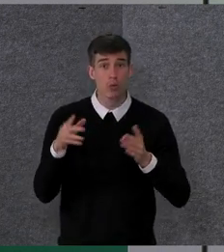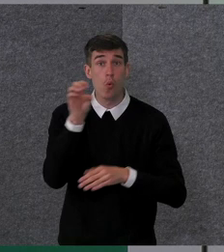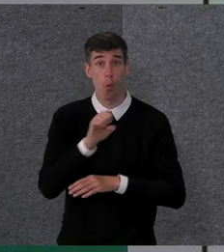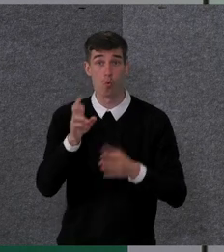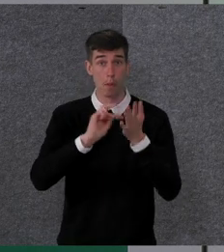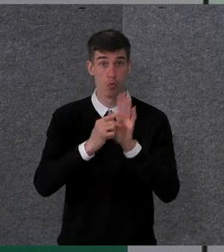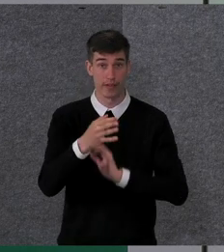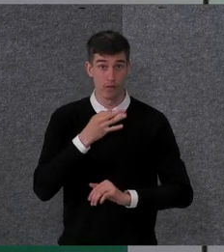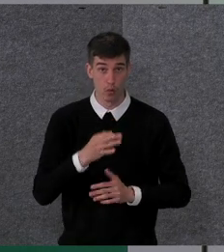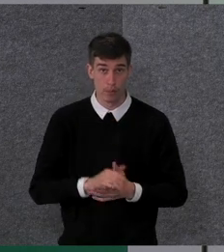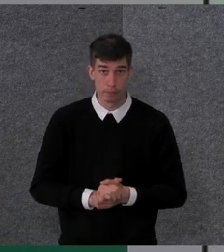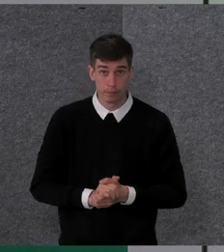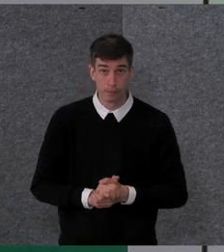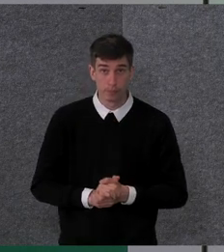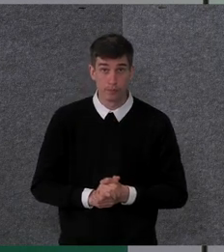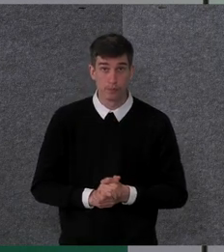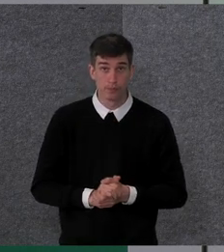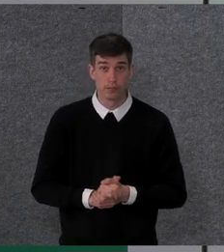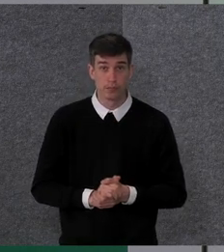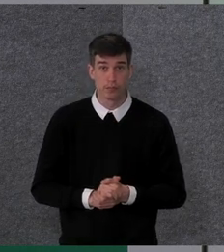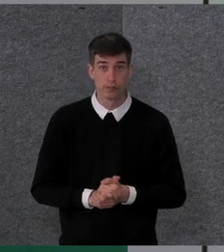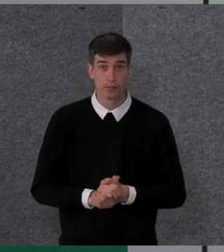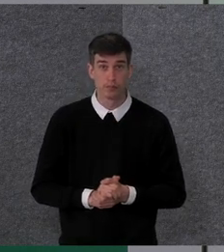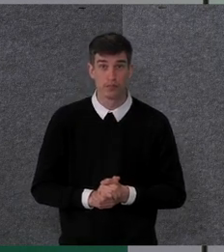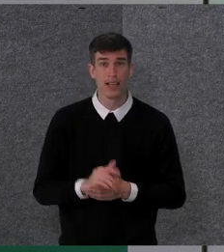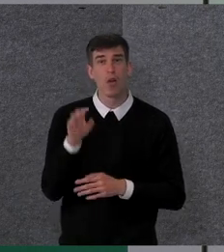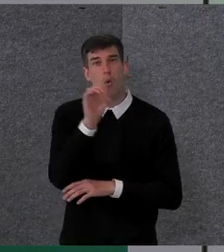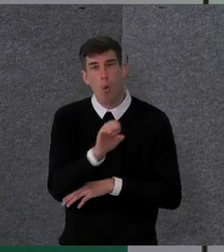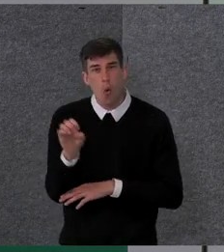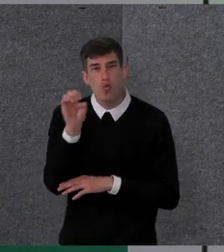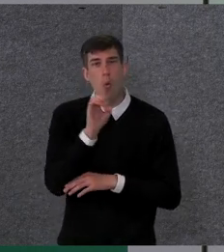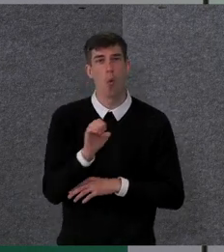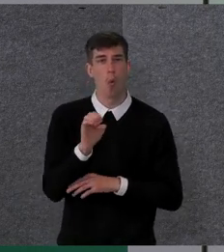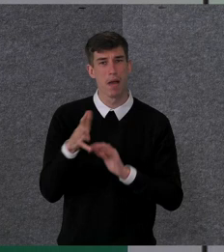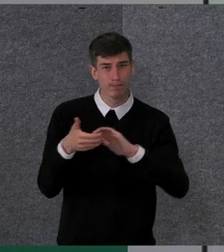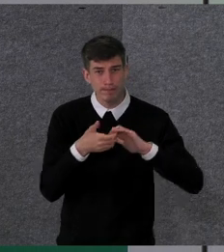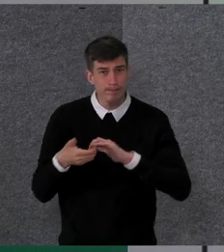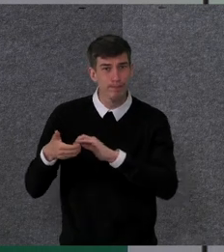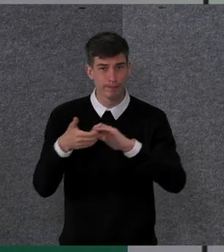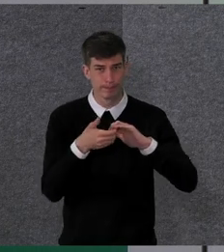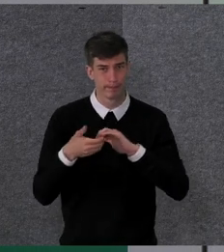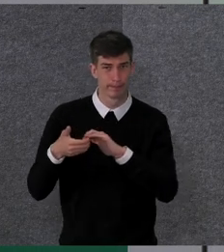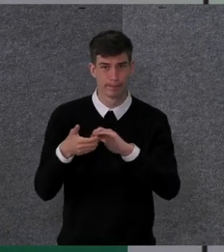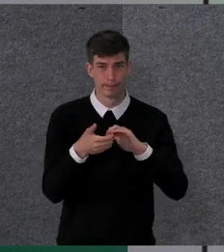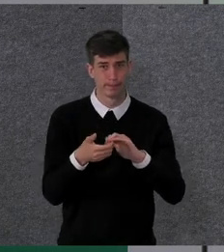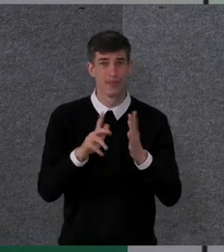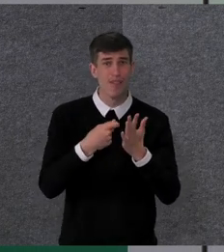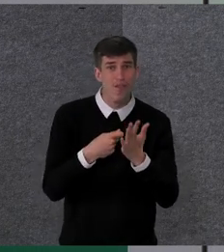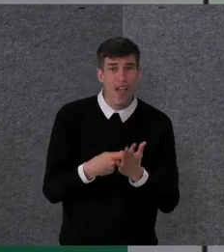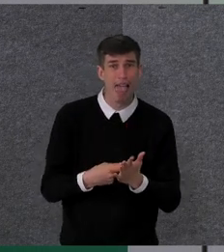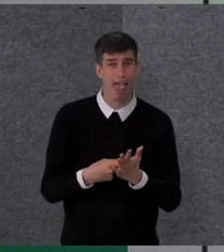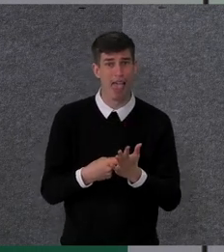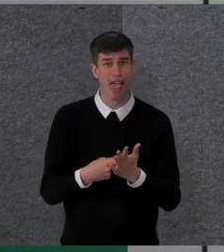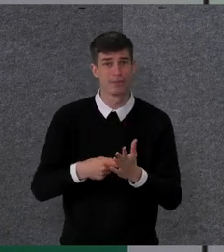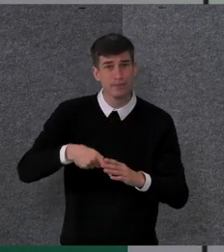Europapolitik. Wir sind uns sicher, nur eine EU, die zusammensteht, aber vor allem auch ihre Werte im